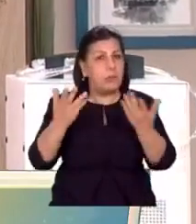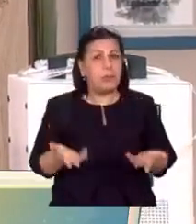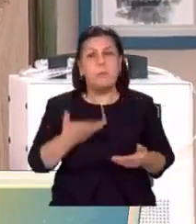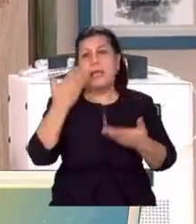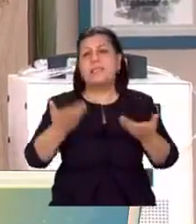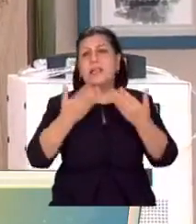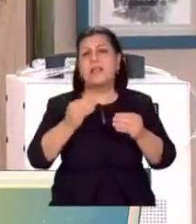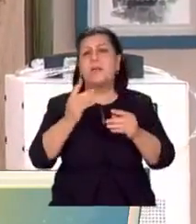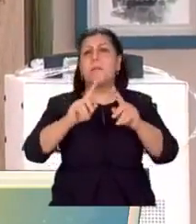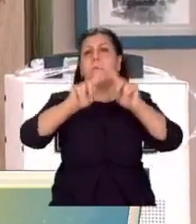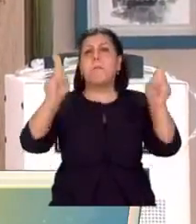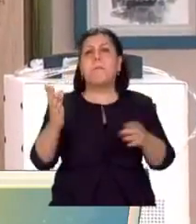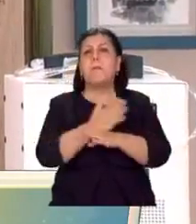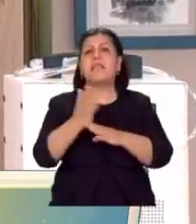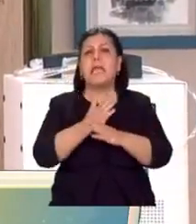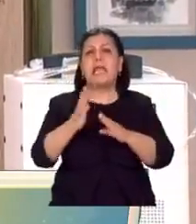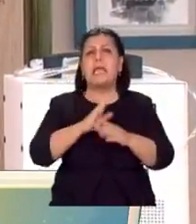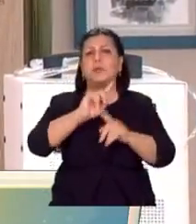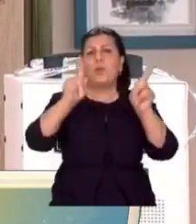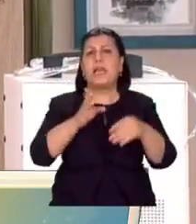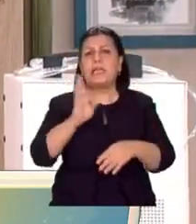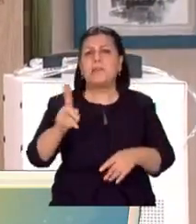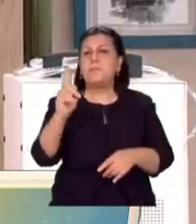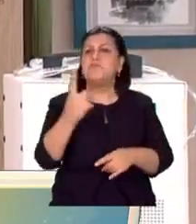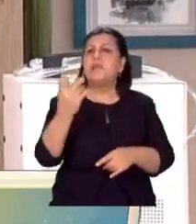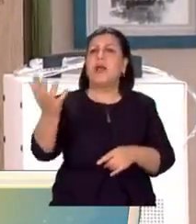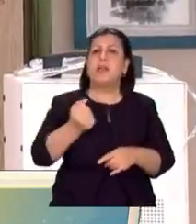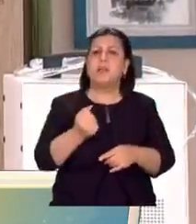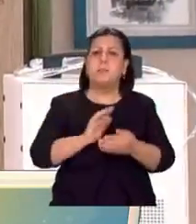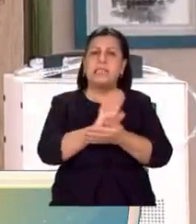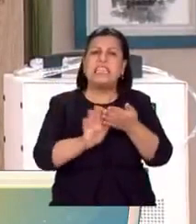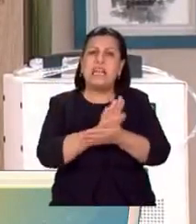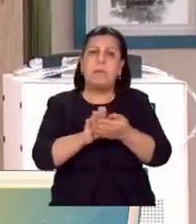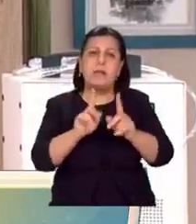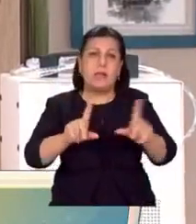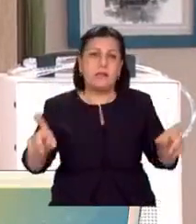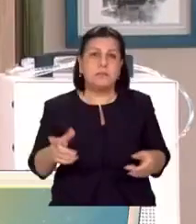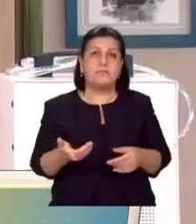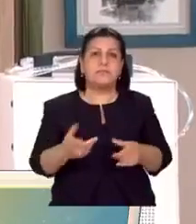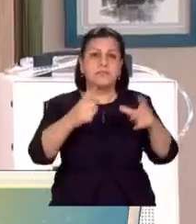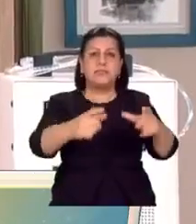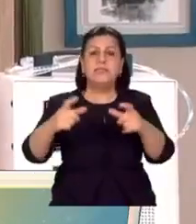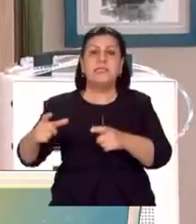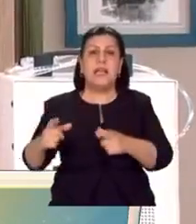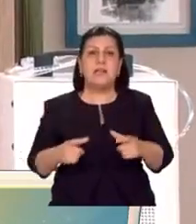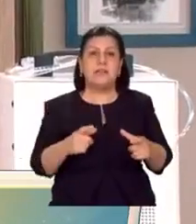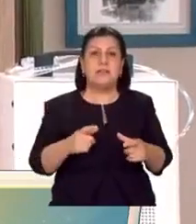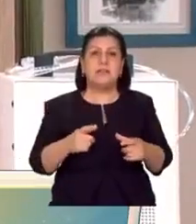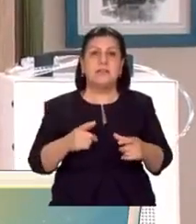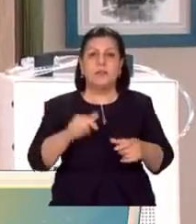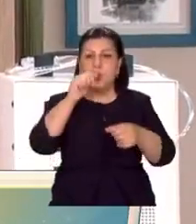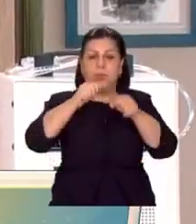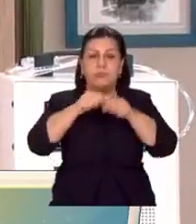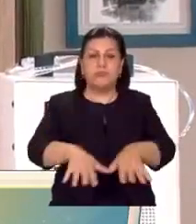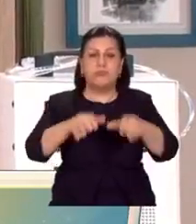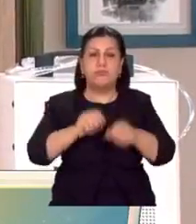bu çekmece markete gitmeyeceğim bir şey aldınız o aldığınız şeyi yıkamamız lazım veya yerleri işte belki foşurtu